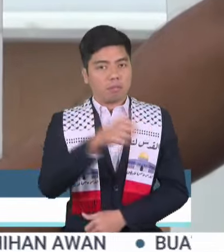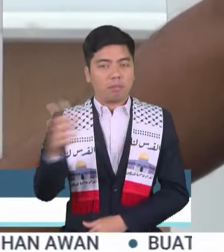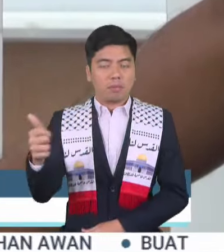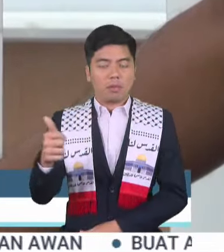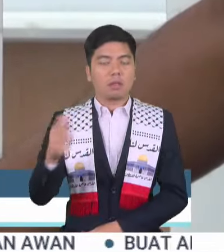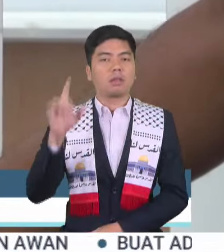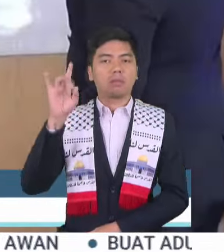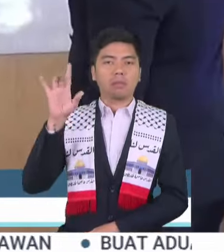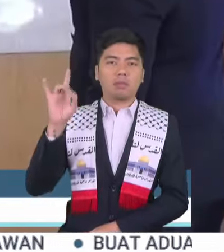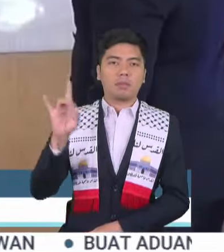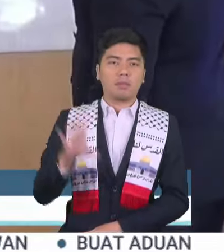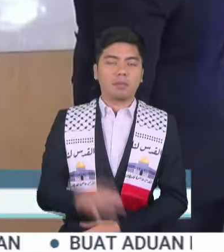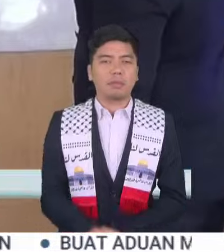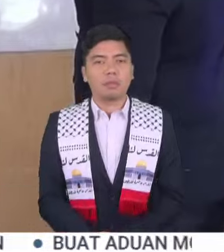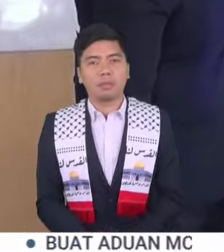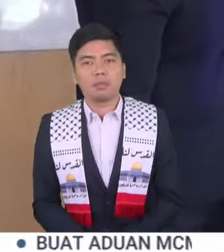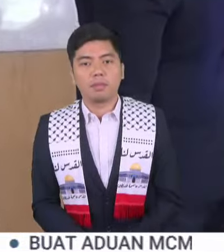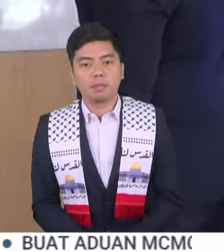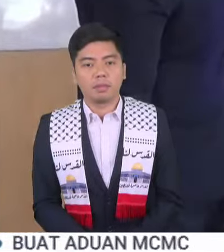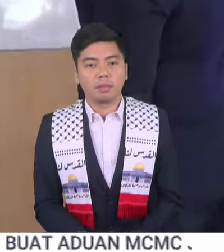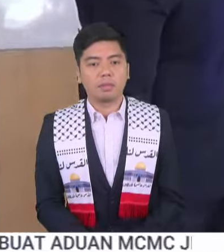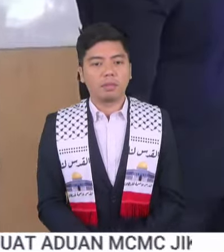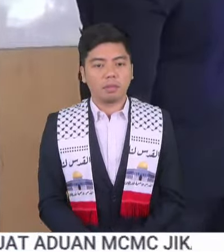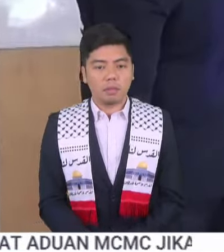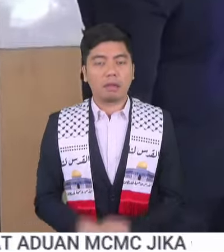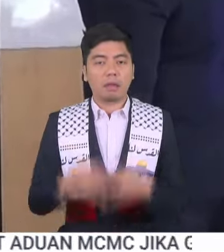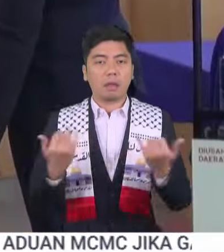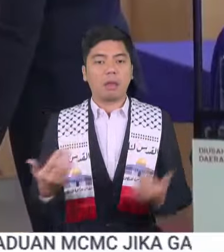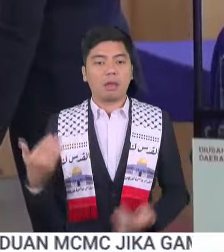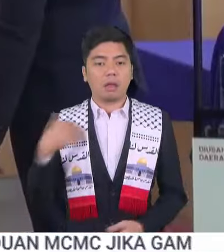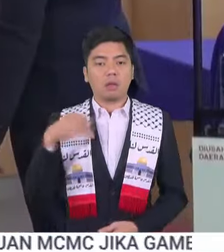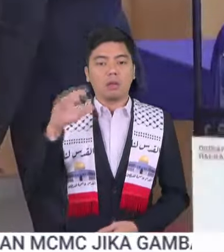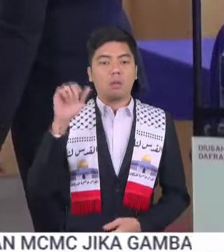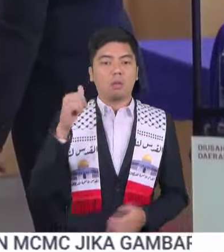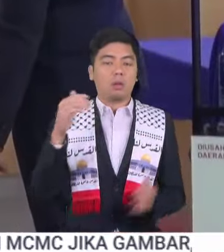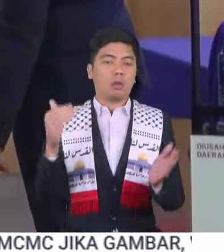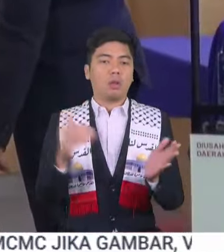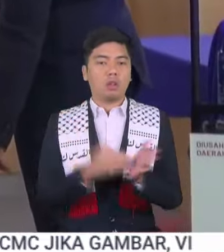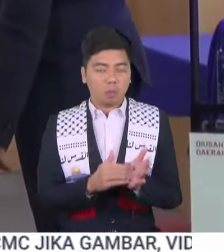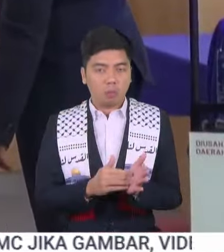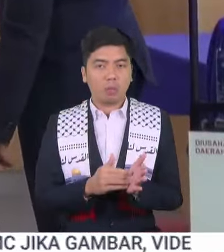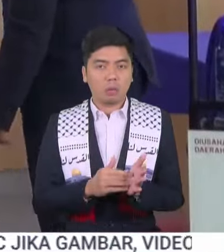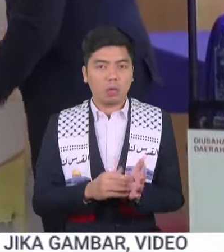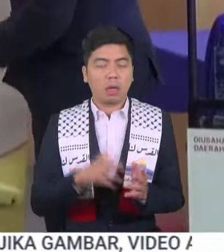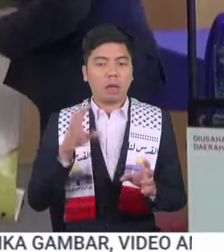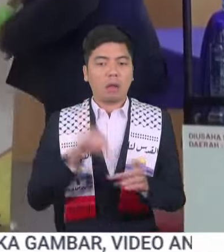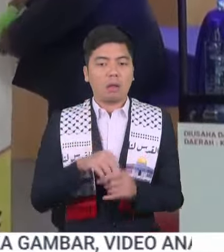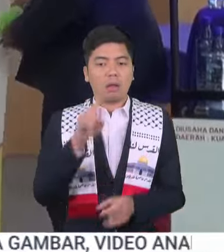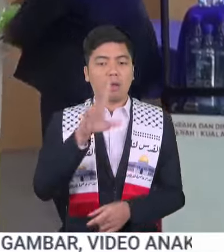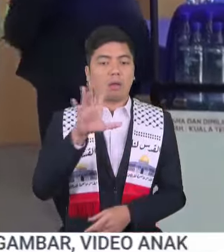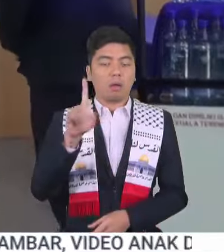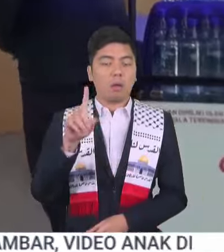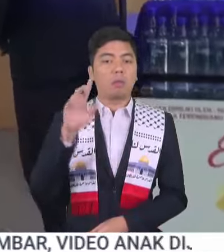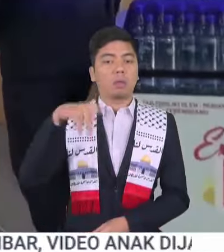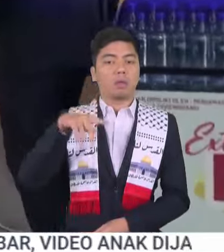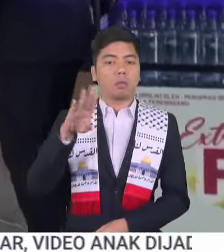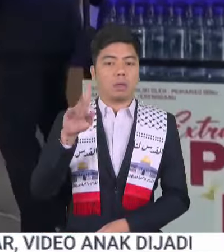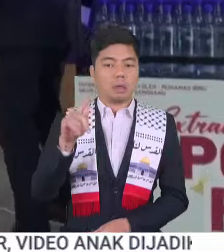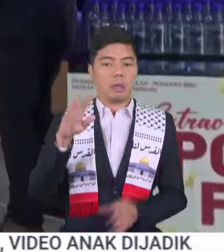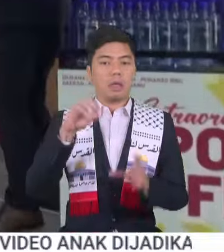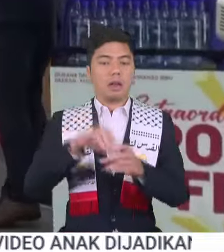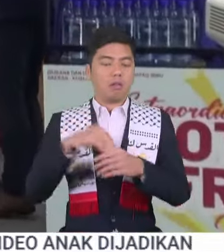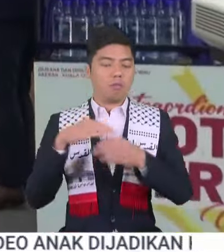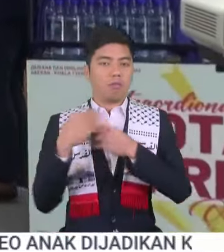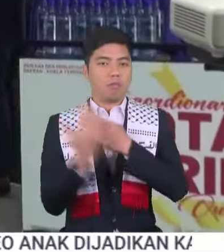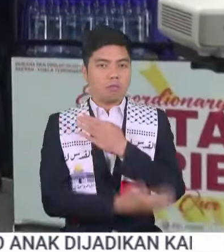Asia, insya-Allah. Ketika ini, terdapat 10,000 penguat kuasa di 151 PBT seluruh